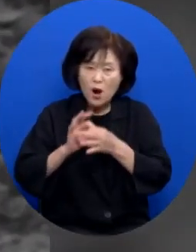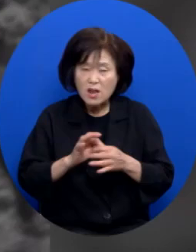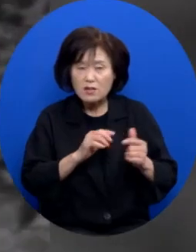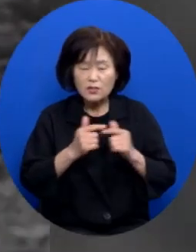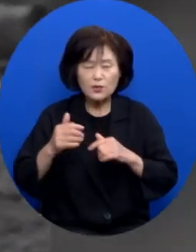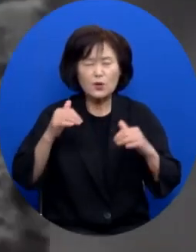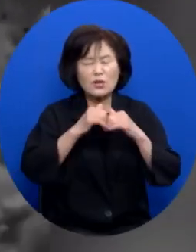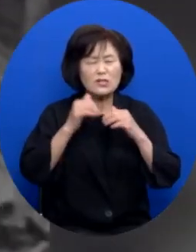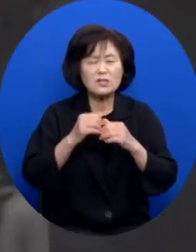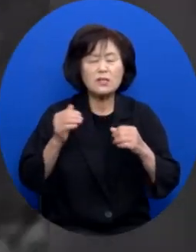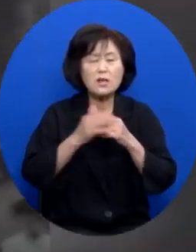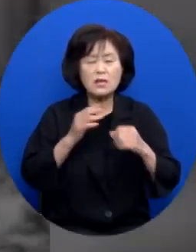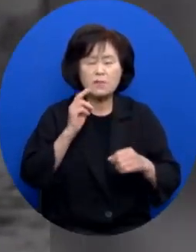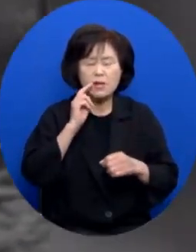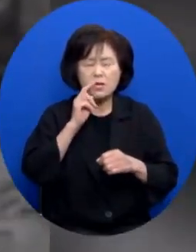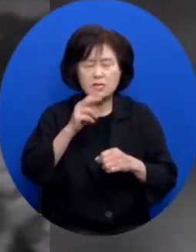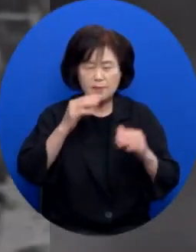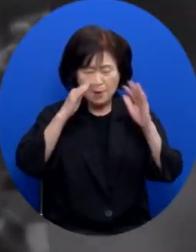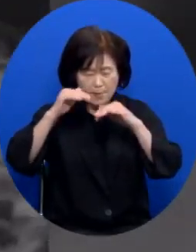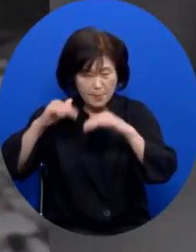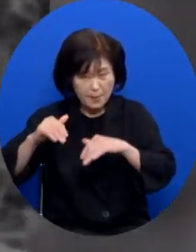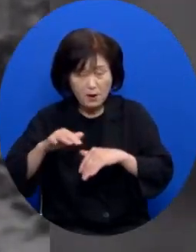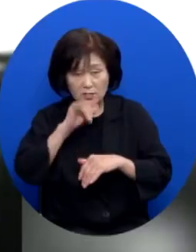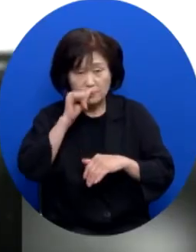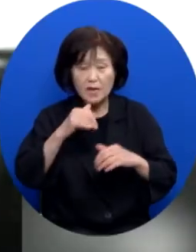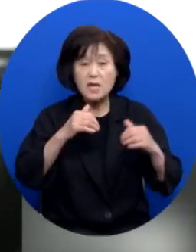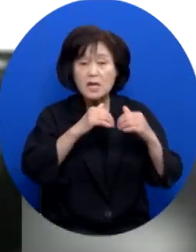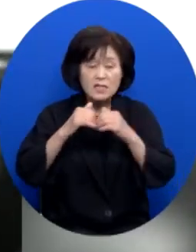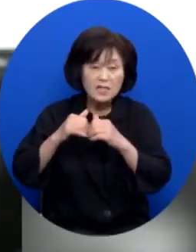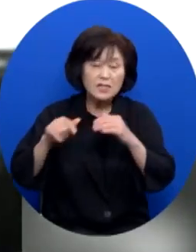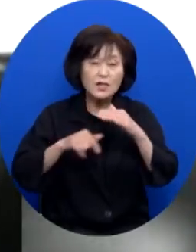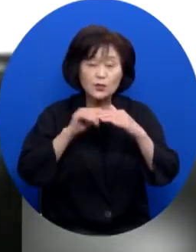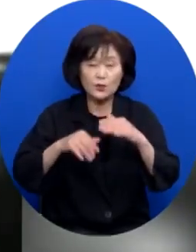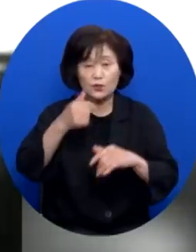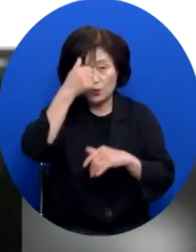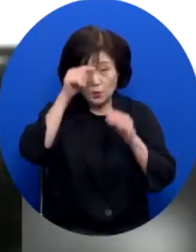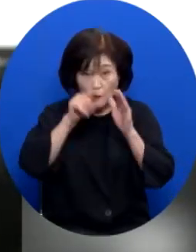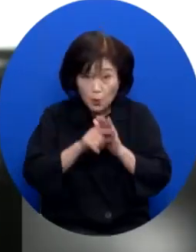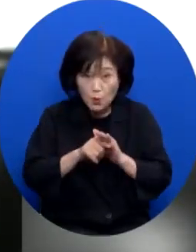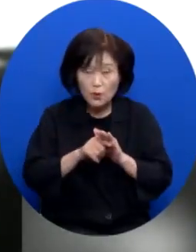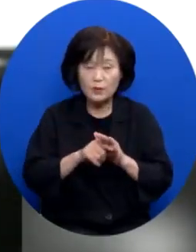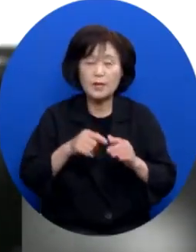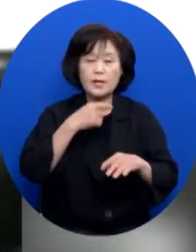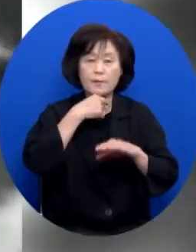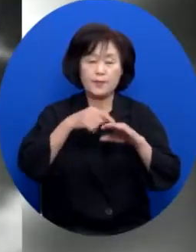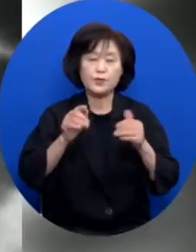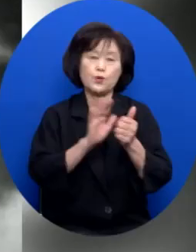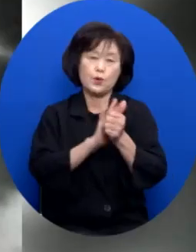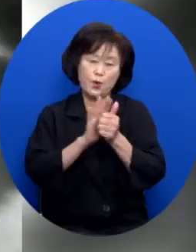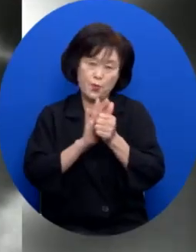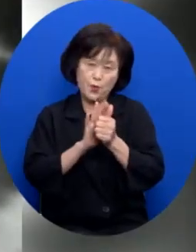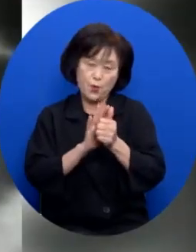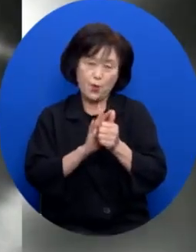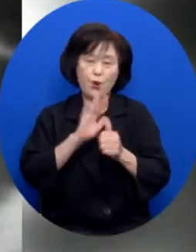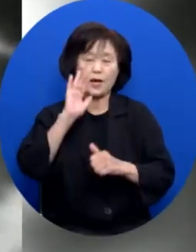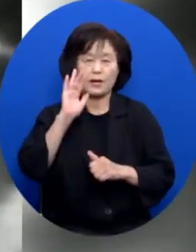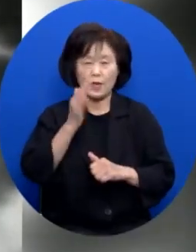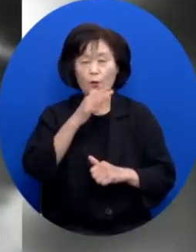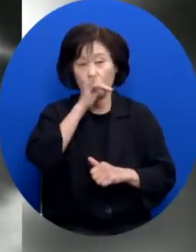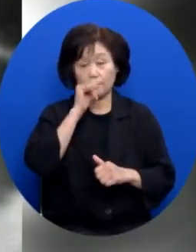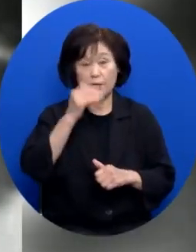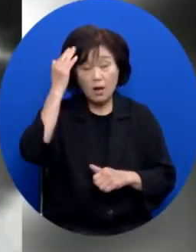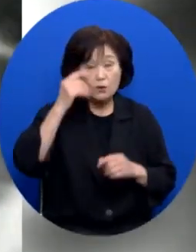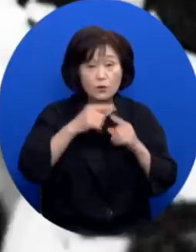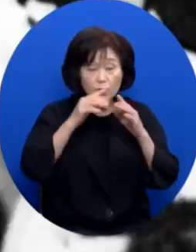피해를 입었습니다 이런 전쟁의 상 속에서도 기독교는 민족의 위로가 됐습니다 한국